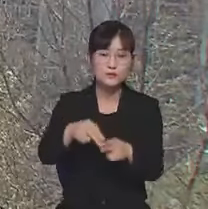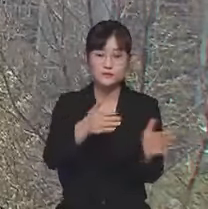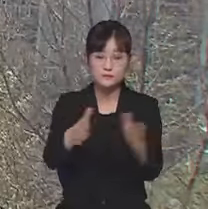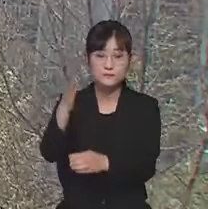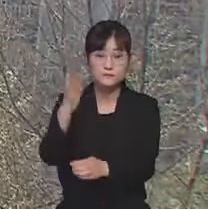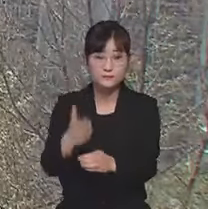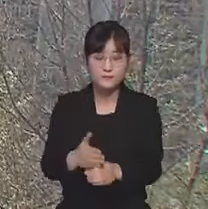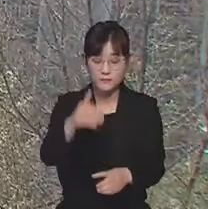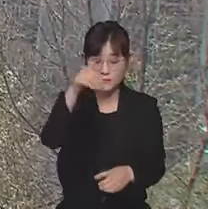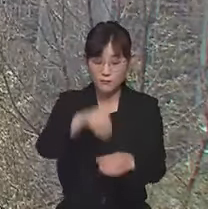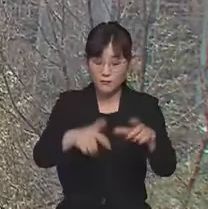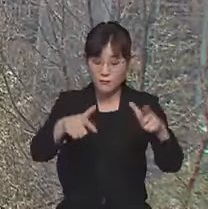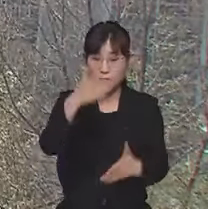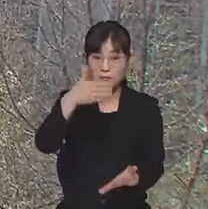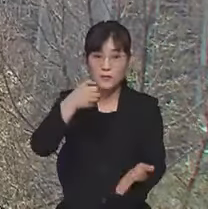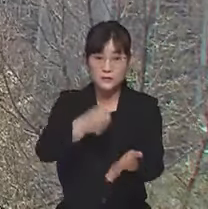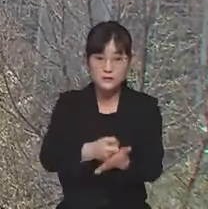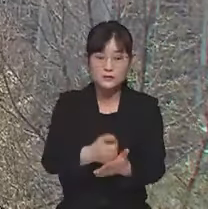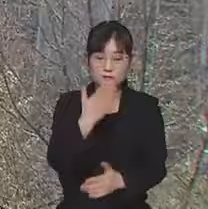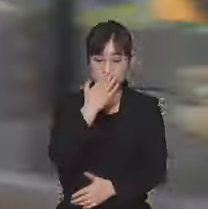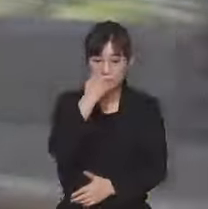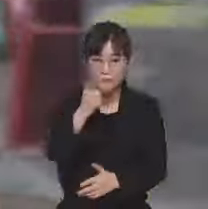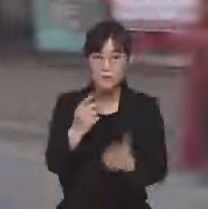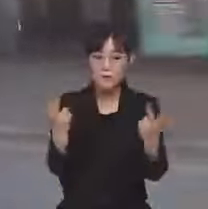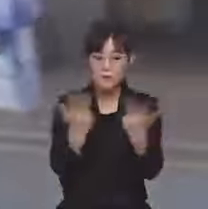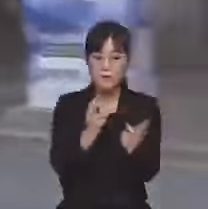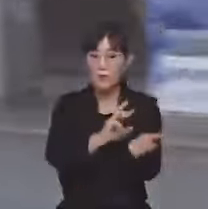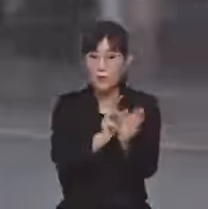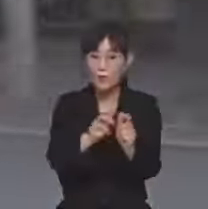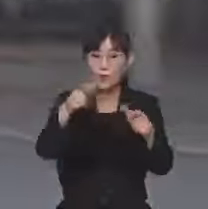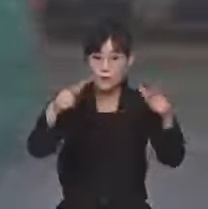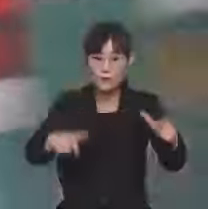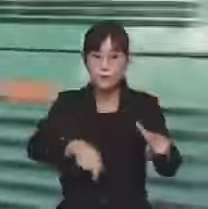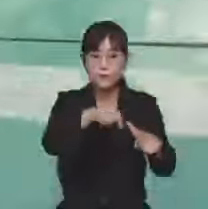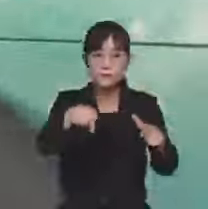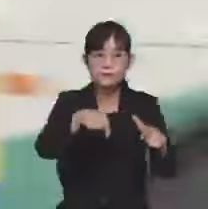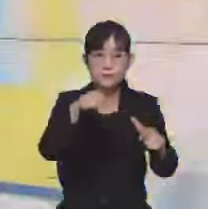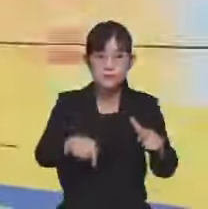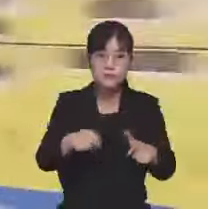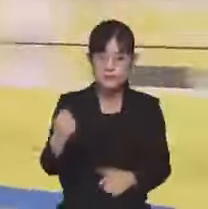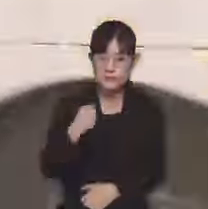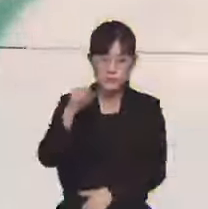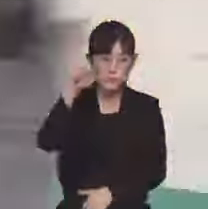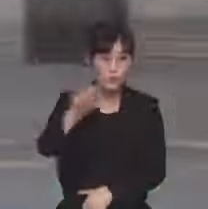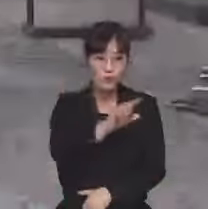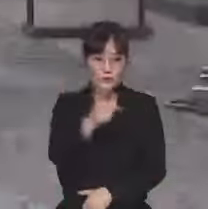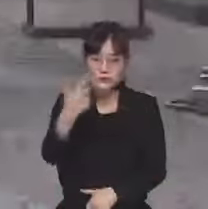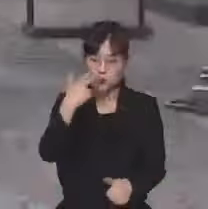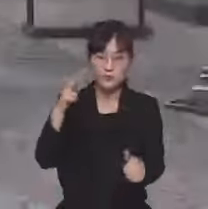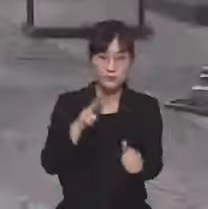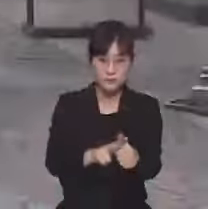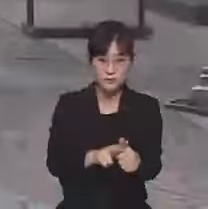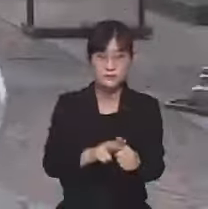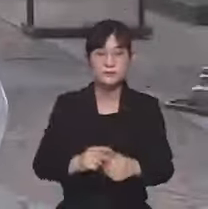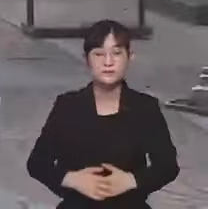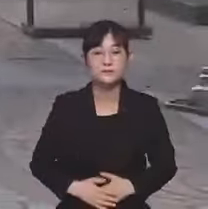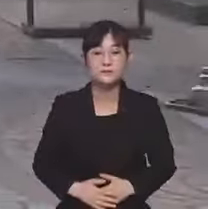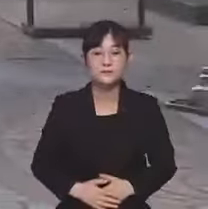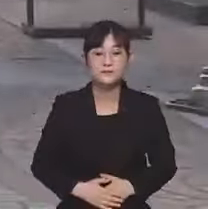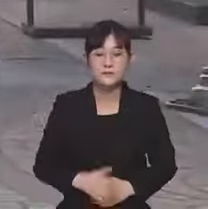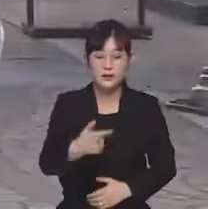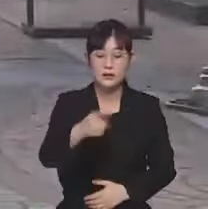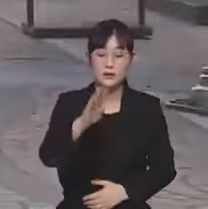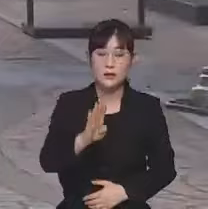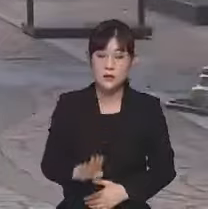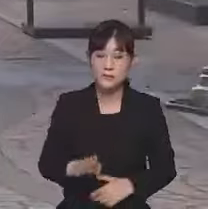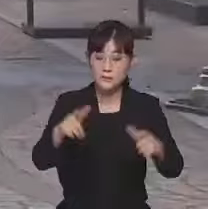선거구 획정이 마무리된 순천 광양 곡성 구례 지역에서도 민주당에 대한 거센 도전이 예상됩니다. 순천